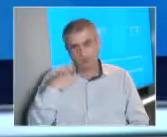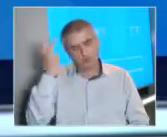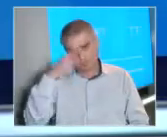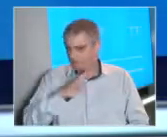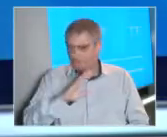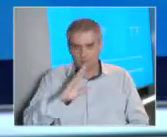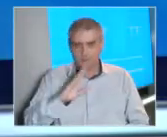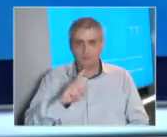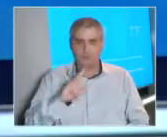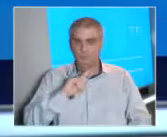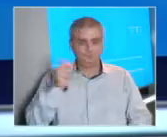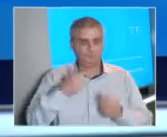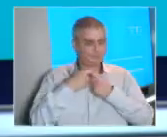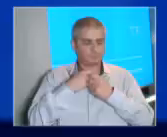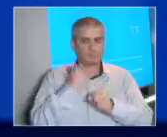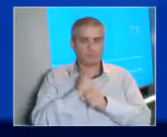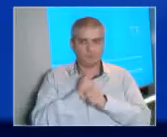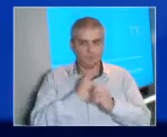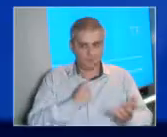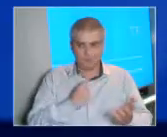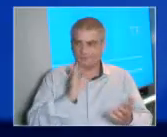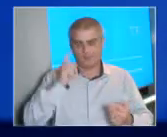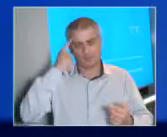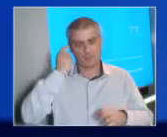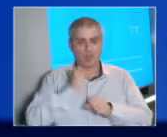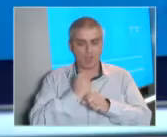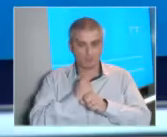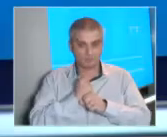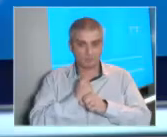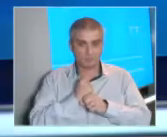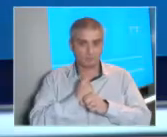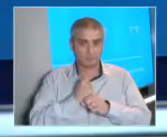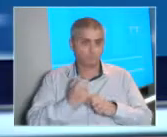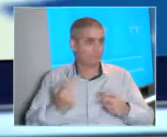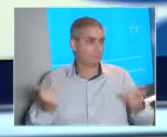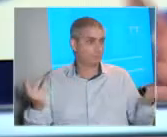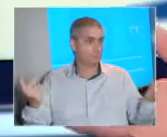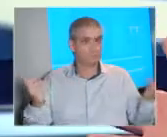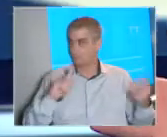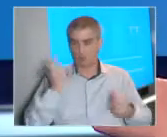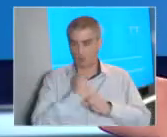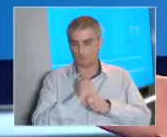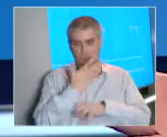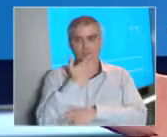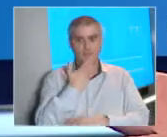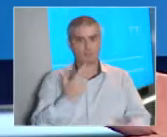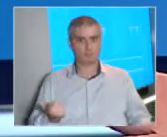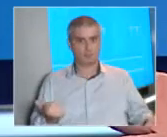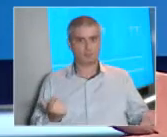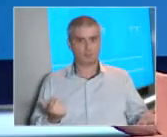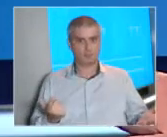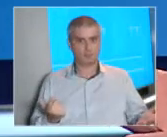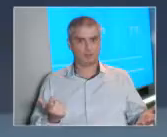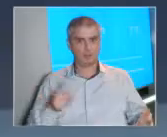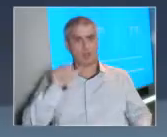לא כל התארגנות של עובדים ודאגה לעובדים. אלון חסן הוא רושע בעליון. בסדר, אבל לא כל העובדים במדינת ישראל זה אלון חסן. אבל